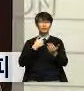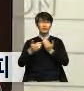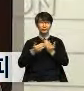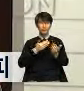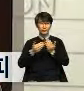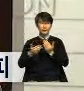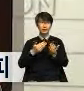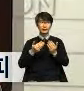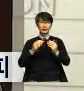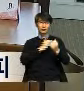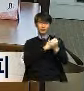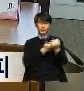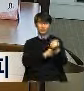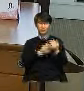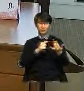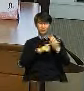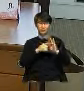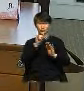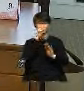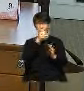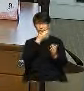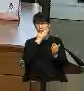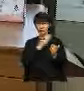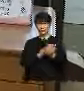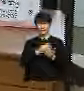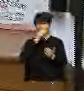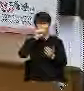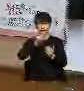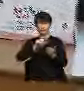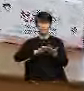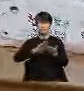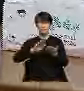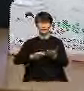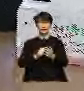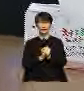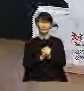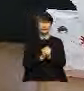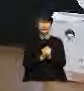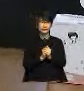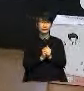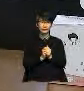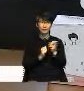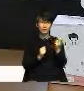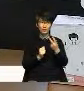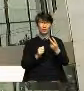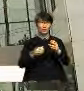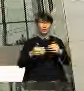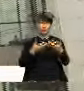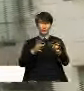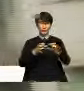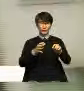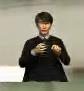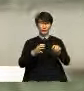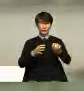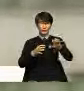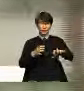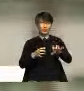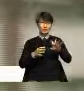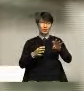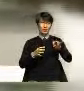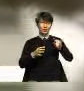관록은 유권자들에게 어필할 수 있는 중요한 장점이 될 전망입니다. 한편 우리공화당에선 변성근